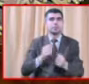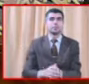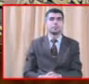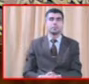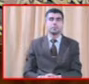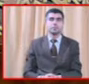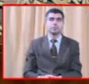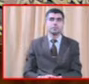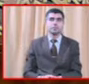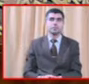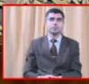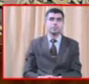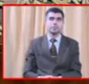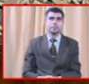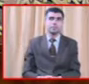تفضل سيدنا.